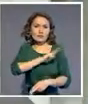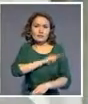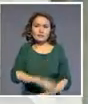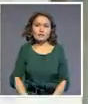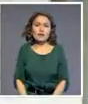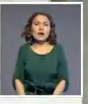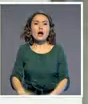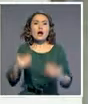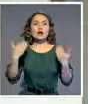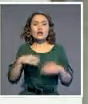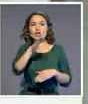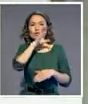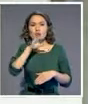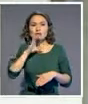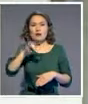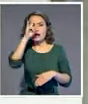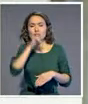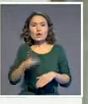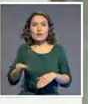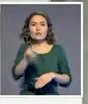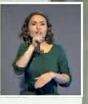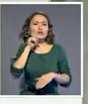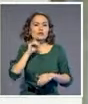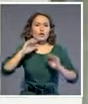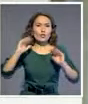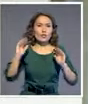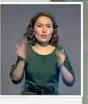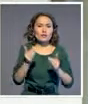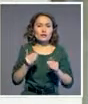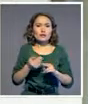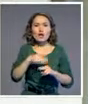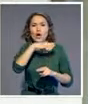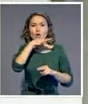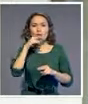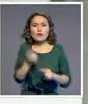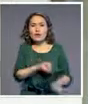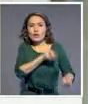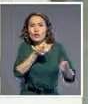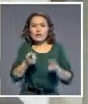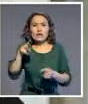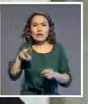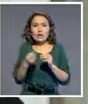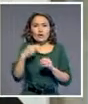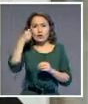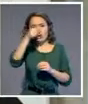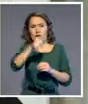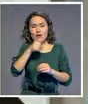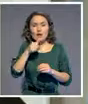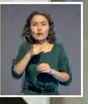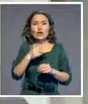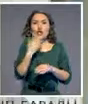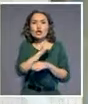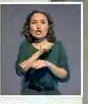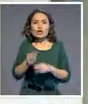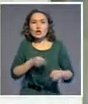Тұрғындардың санының азаюына басты себеп басқа өңірлерге не басқа мемлекеттерге қоныс аударушылардың көптігі. 2012 жылы көшіп